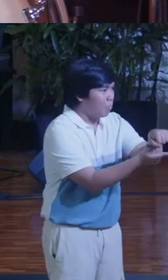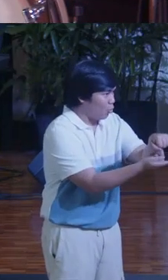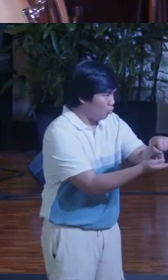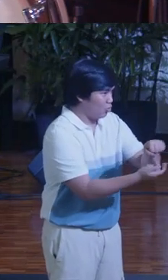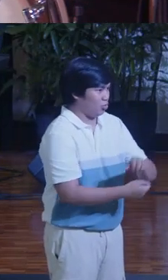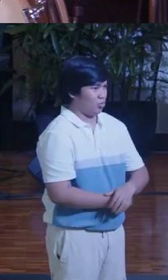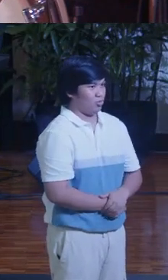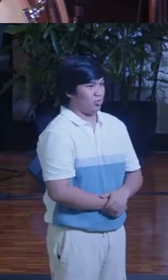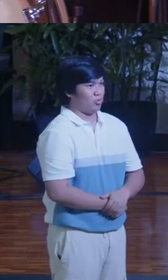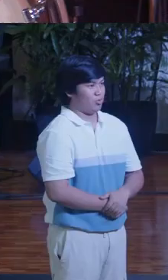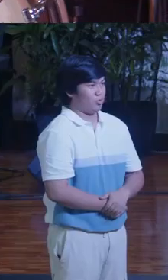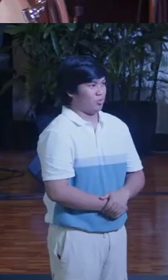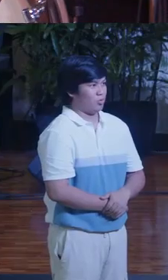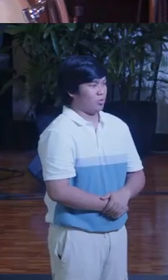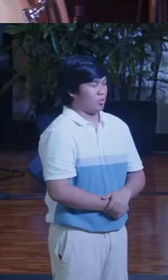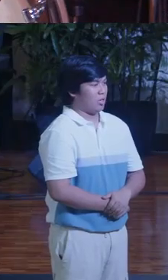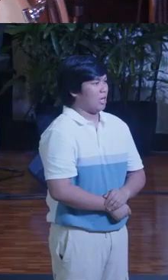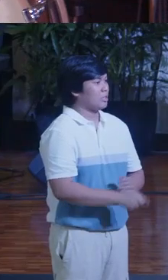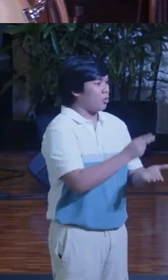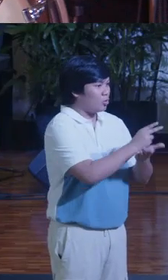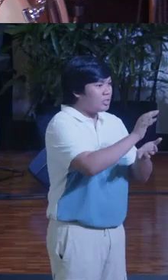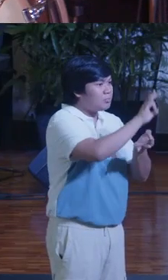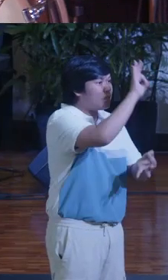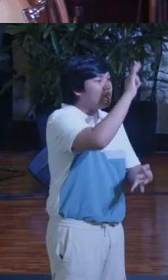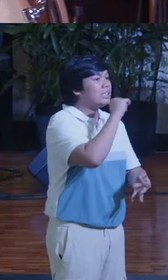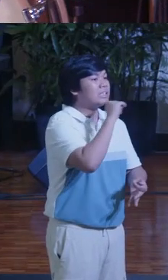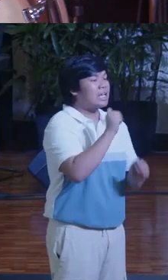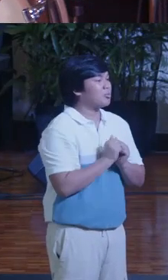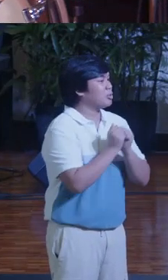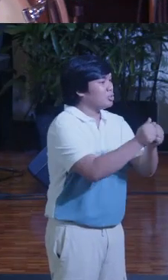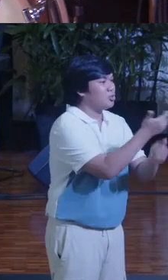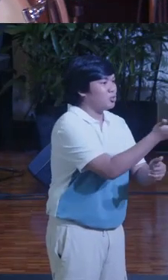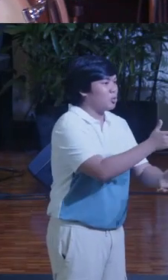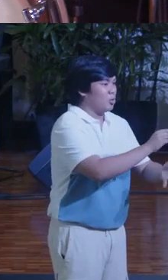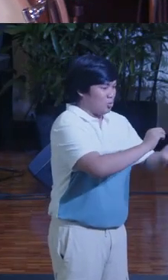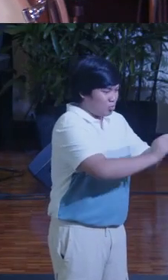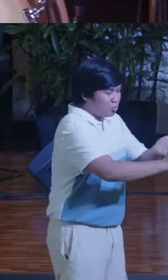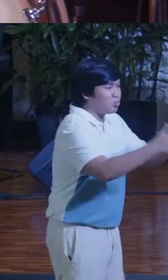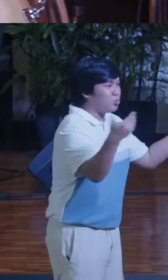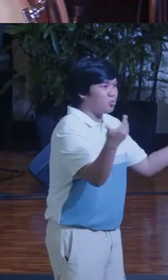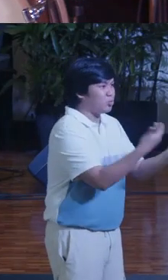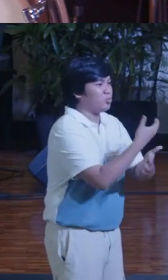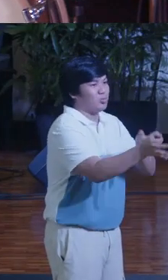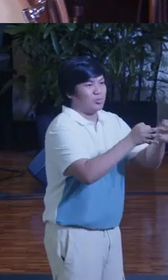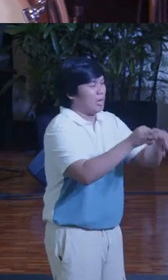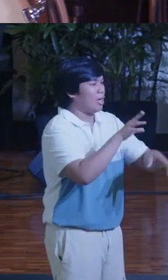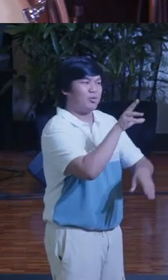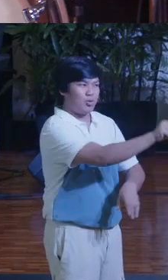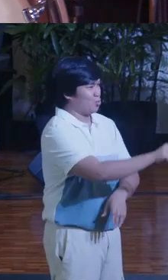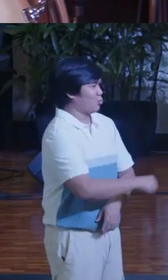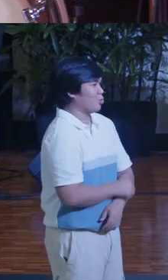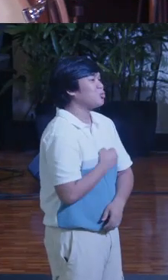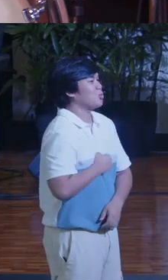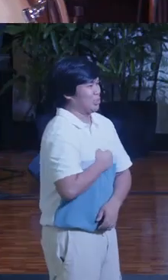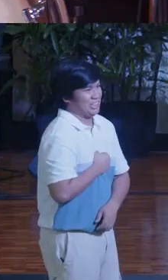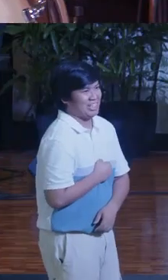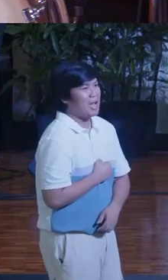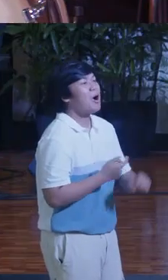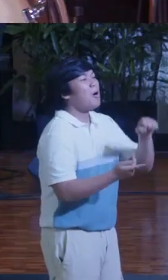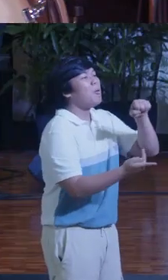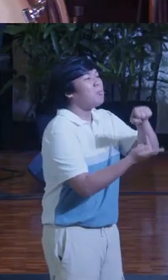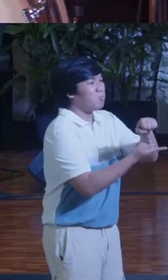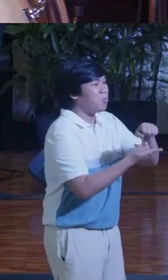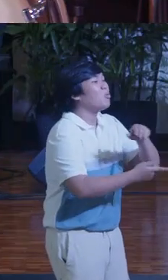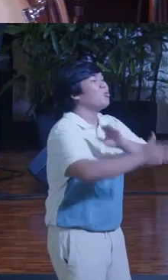Espiritu Santo sa pagsulat o pag-interpret ng Scripture. No? Ang Espiritu Santo